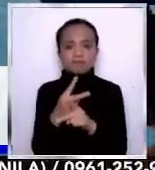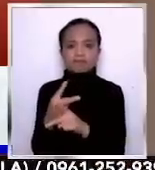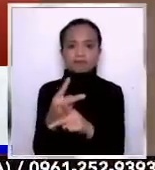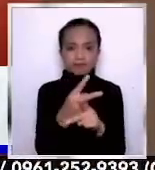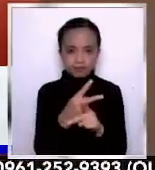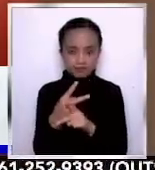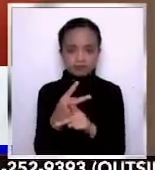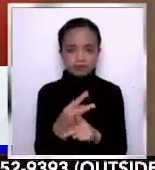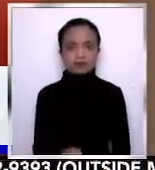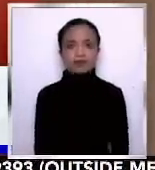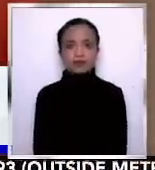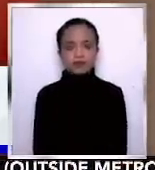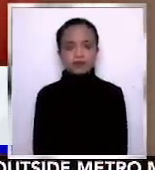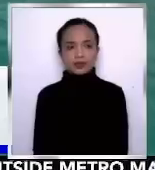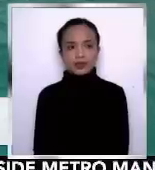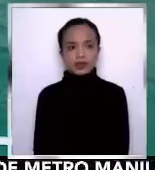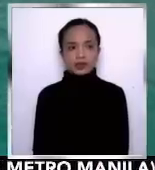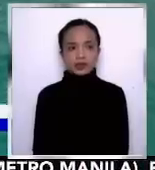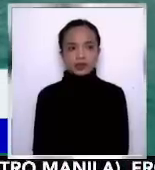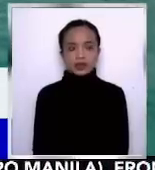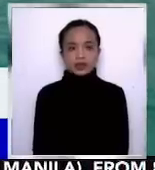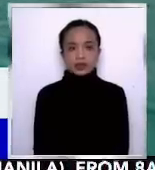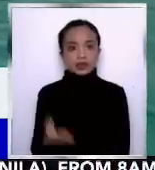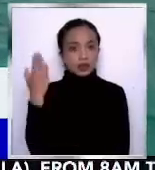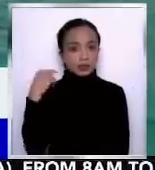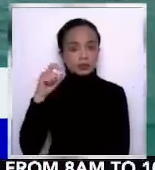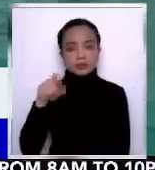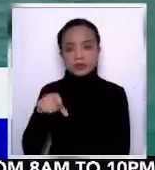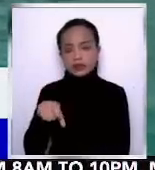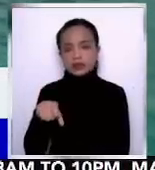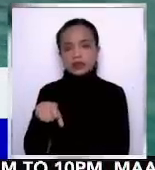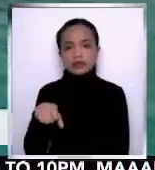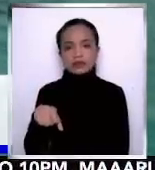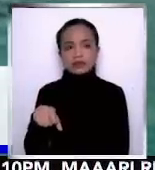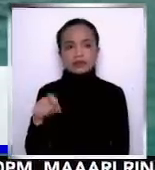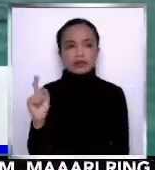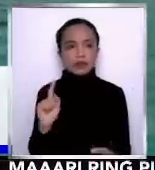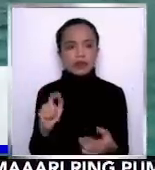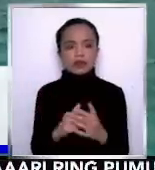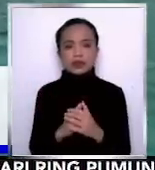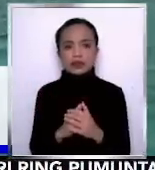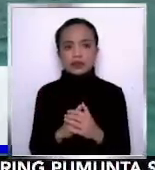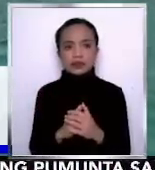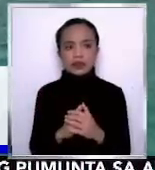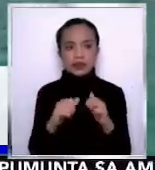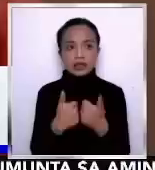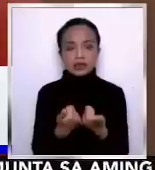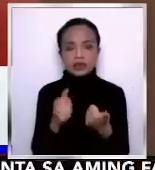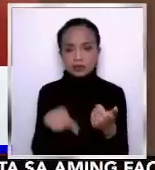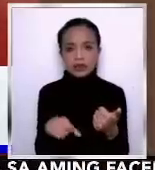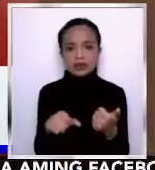diplomasya. Every statement that they make has to be neutralized by a responsive statement from the